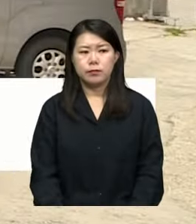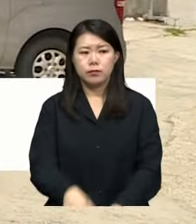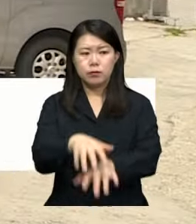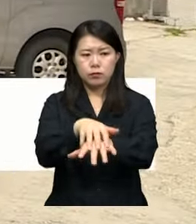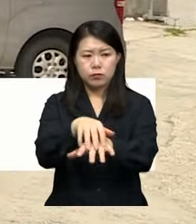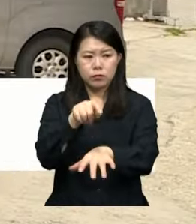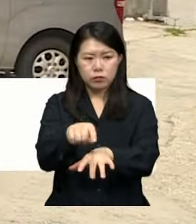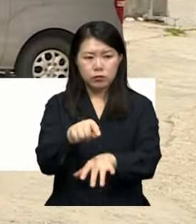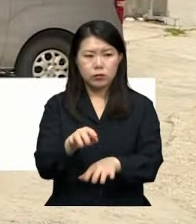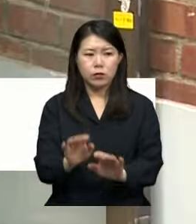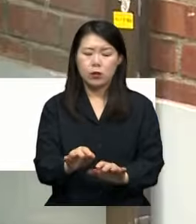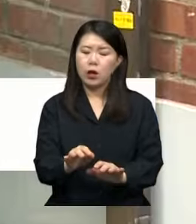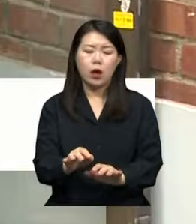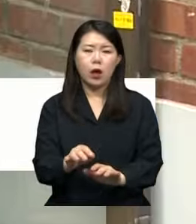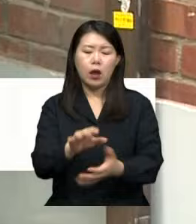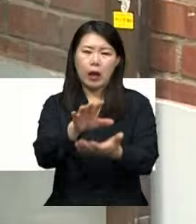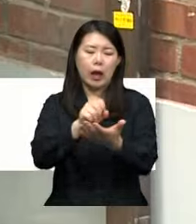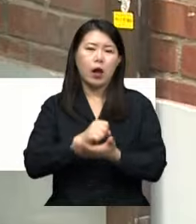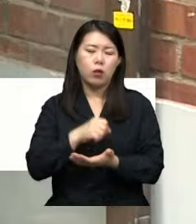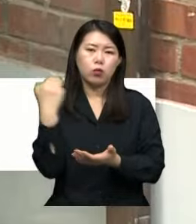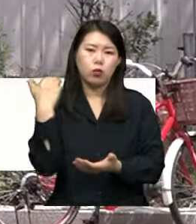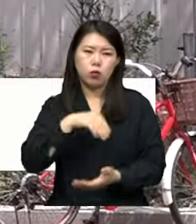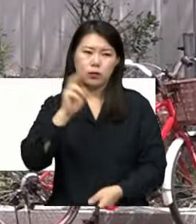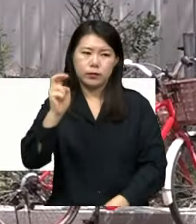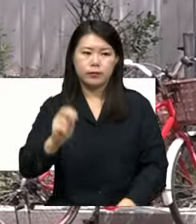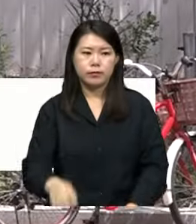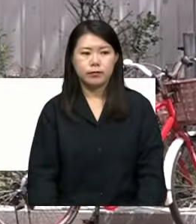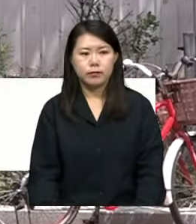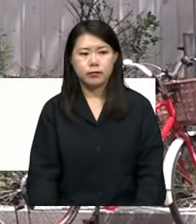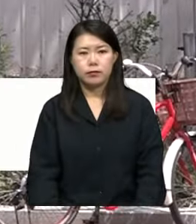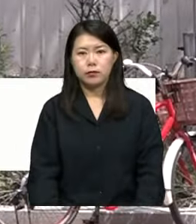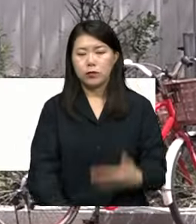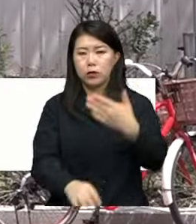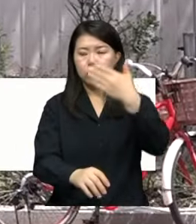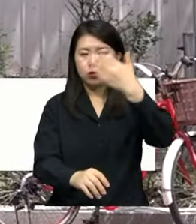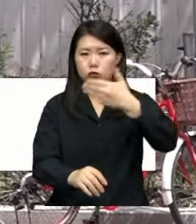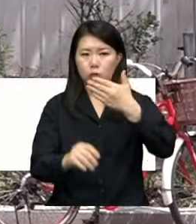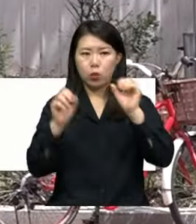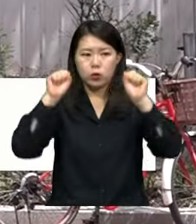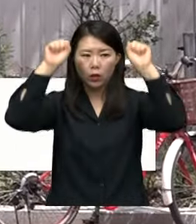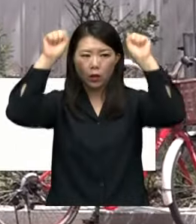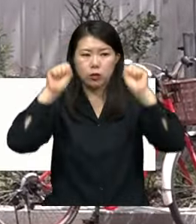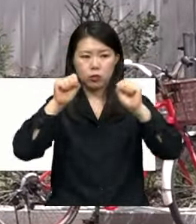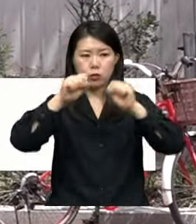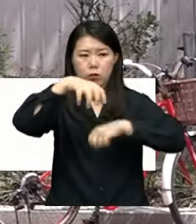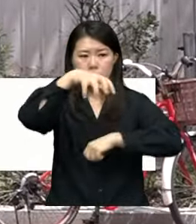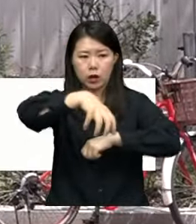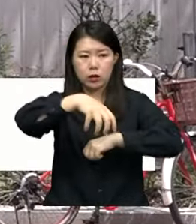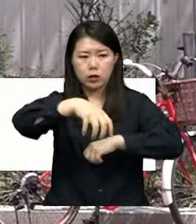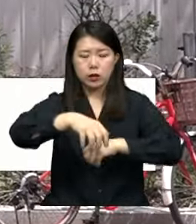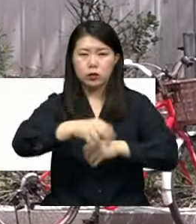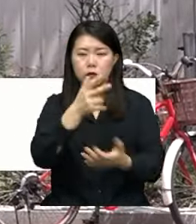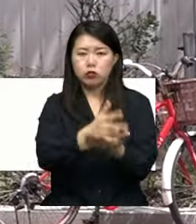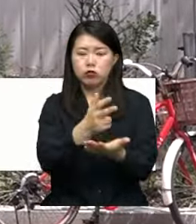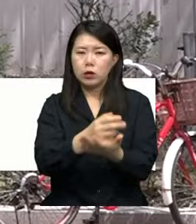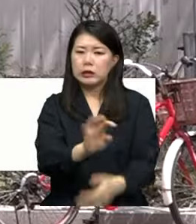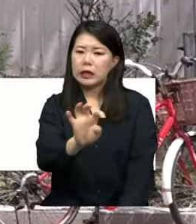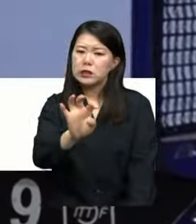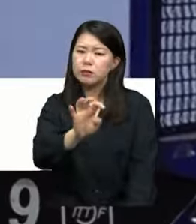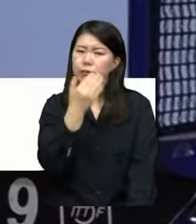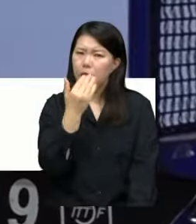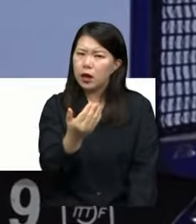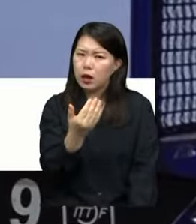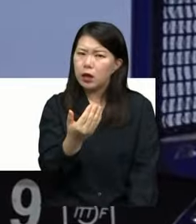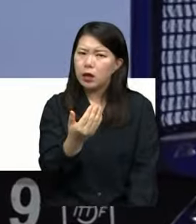2층에서는 요거를 받아들이기가 쉽지가 않을 거예요 9로 생활 체육관 그렇게 40대를 할 수 있지